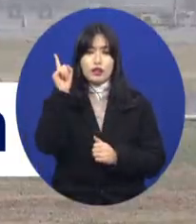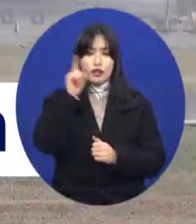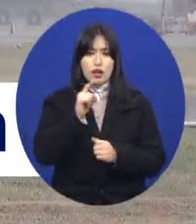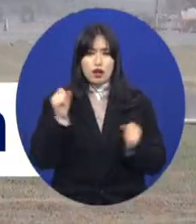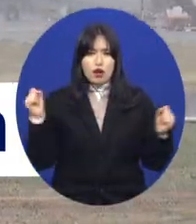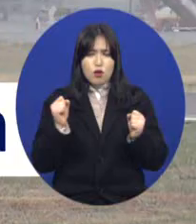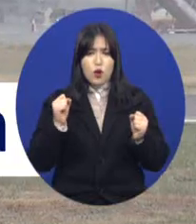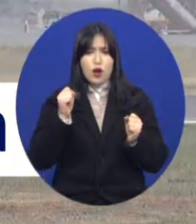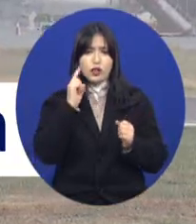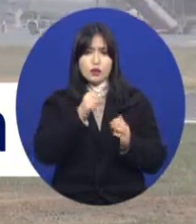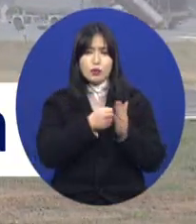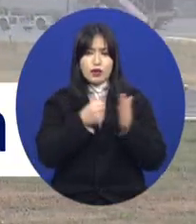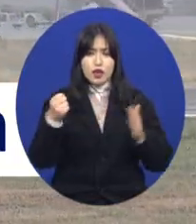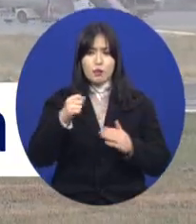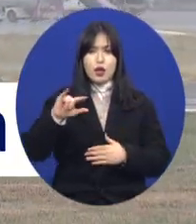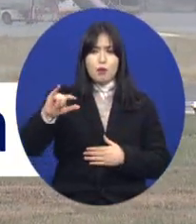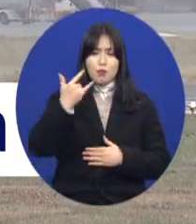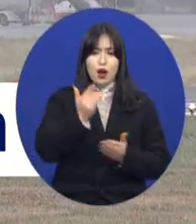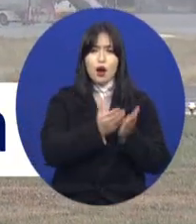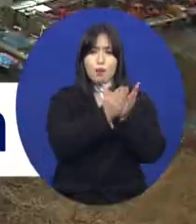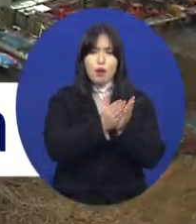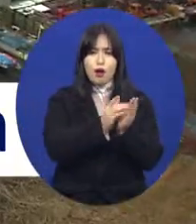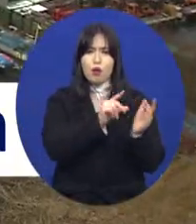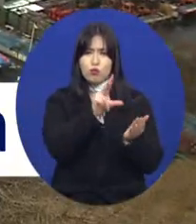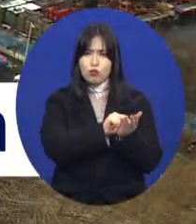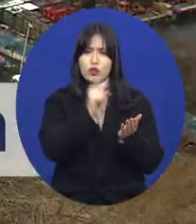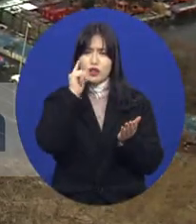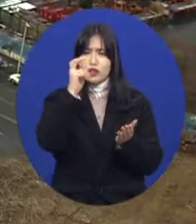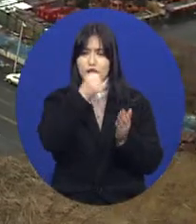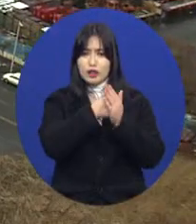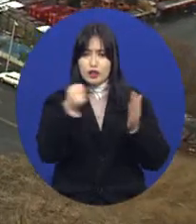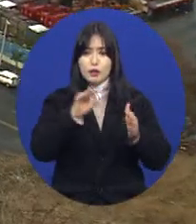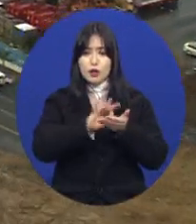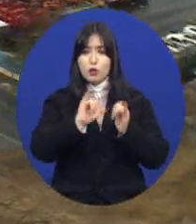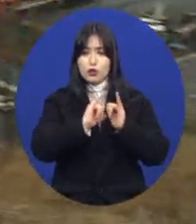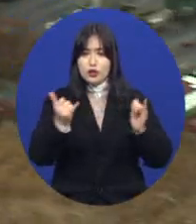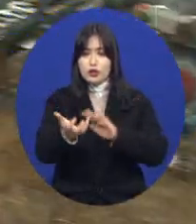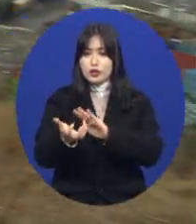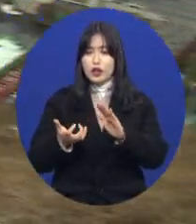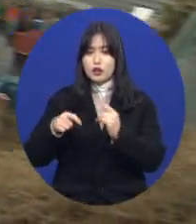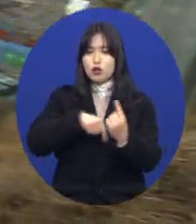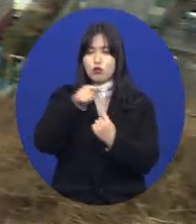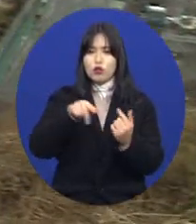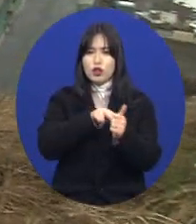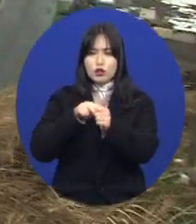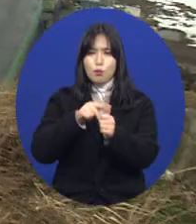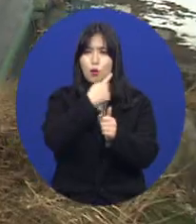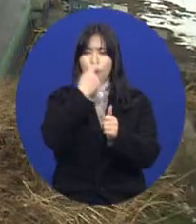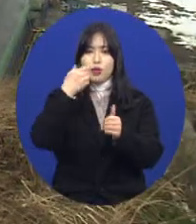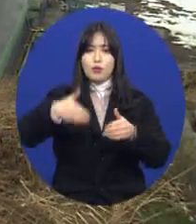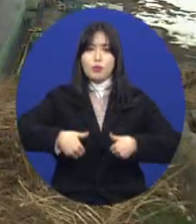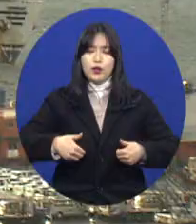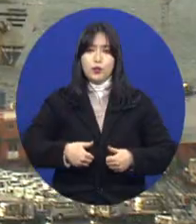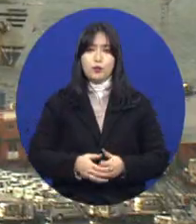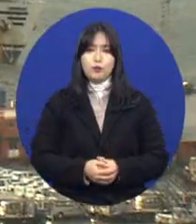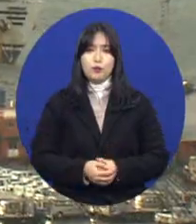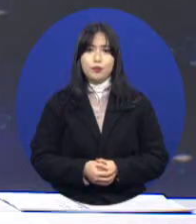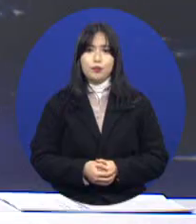한판 아씨 로 항공기와 여객선 문항도 차질 예상 돼 이용객들은 사전에 운항 정보를 확인해야 합니다